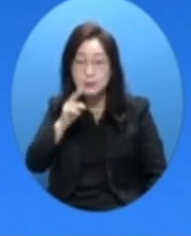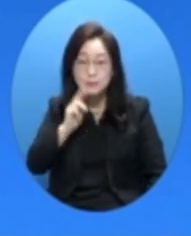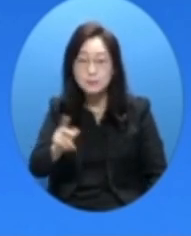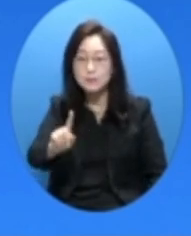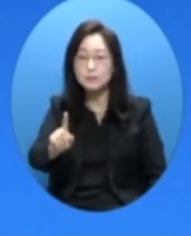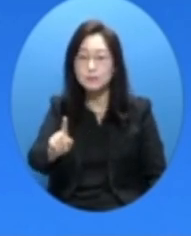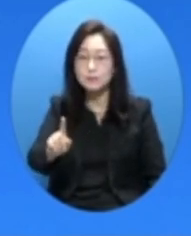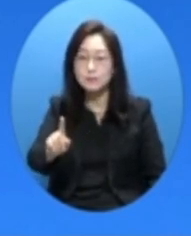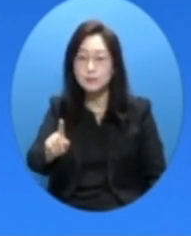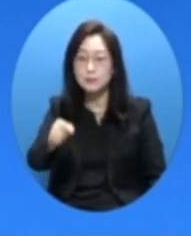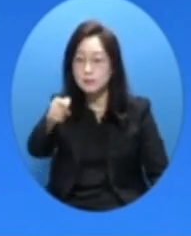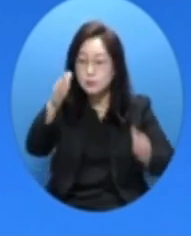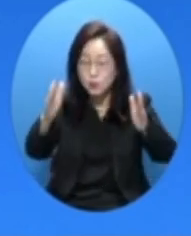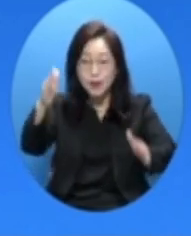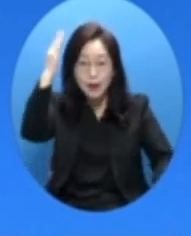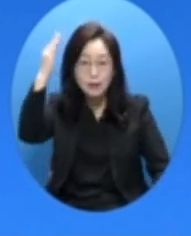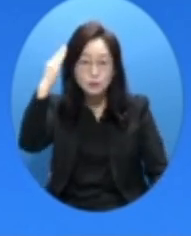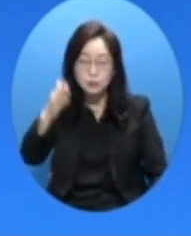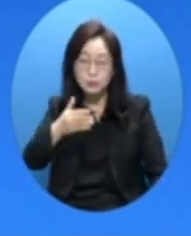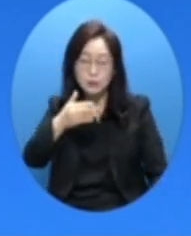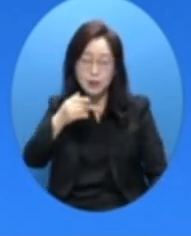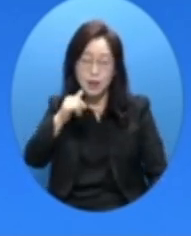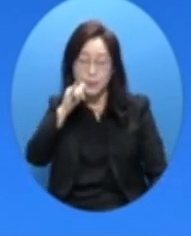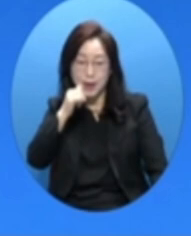그동안 우리 대한민국의